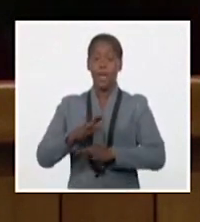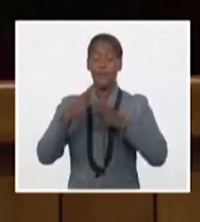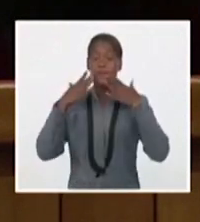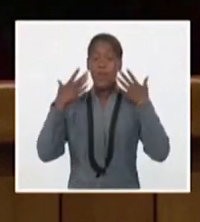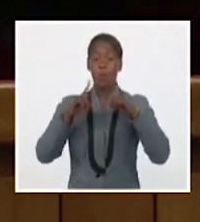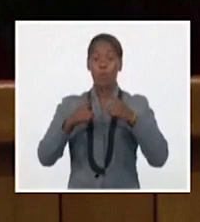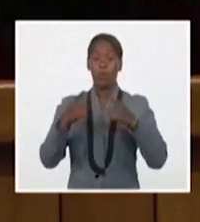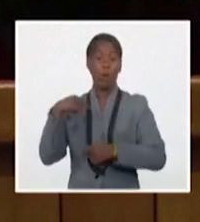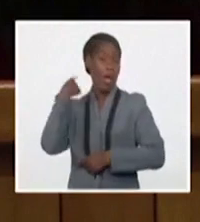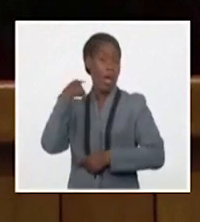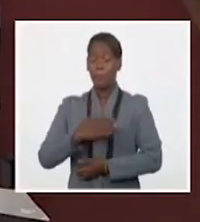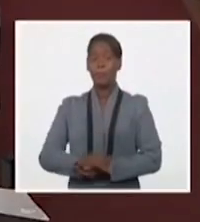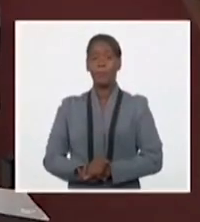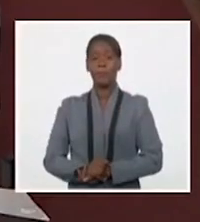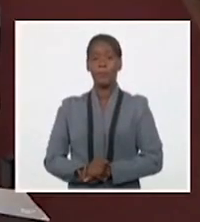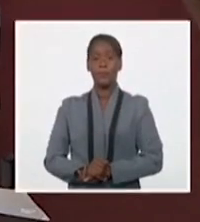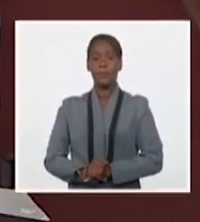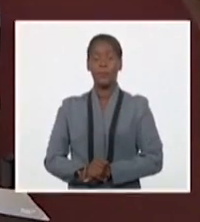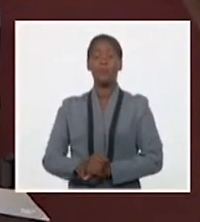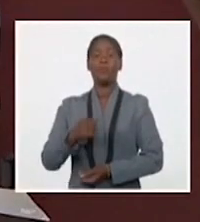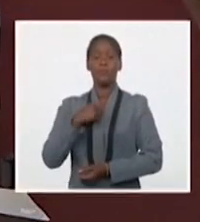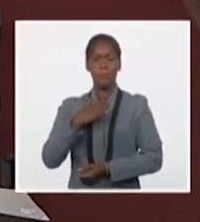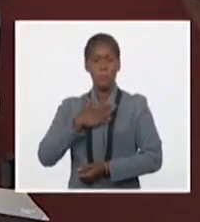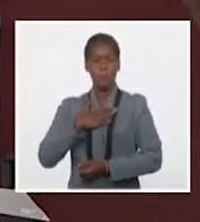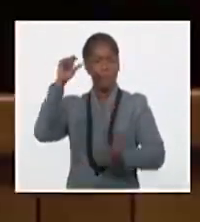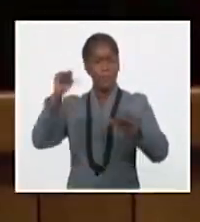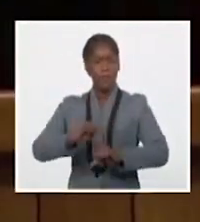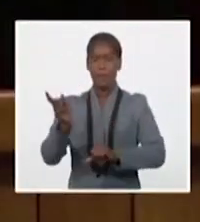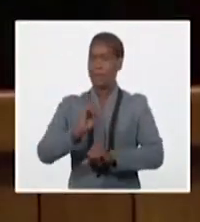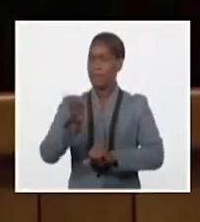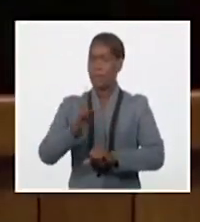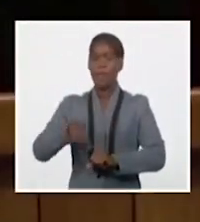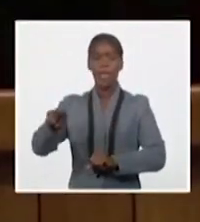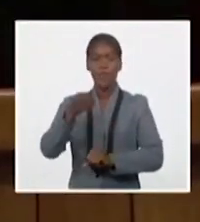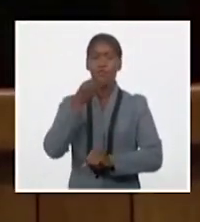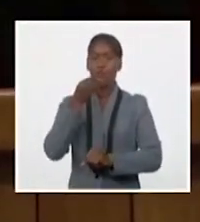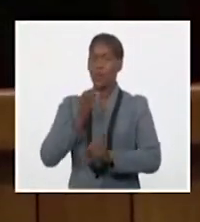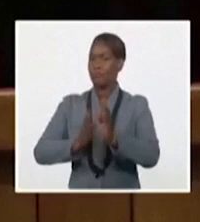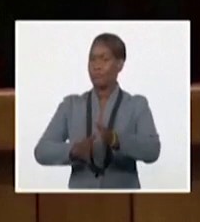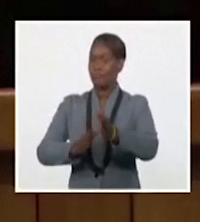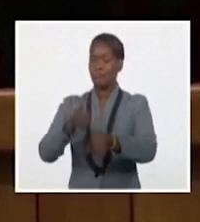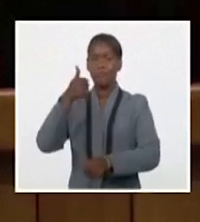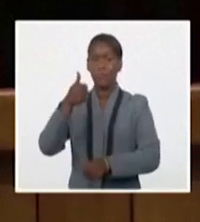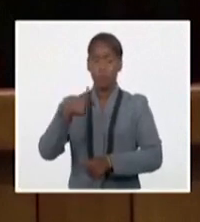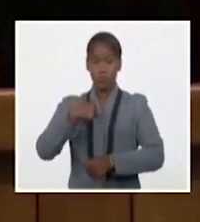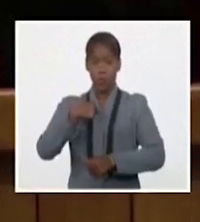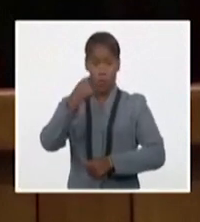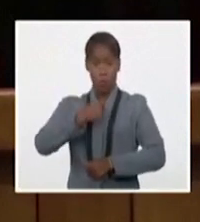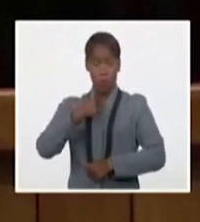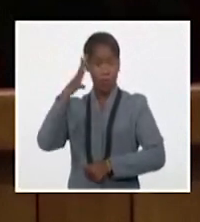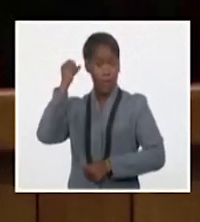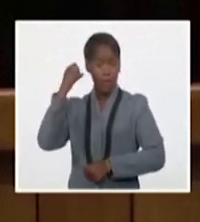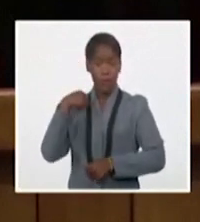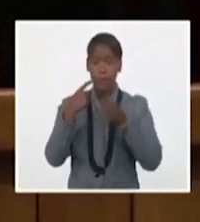di averlo adempiuto e la fiducia nel futuro della patria finché vivrò sarò pronto con il piede sulla staffa per difendere il